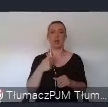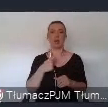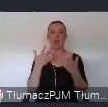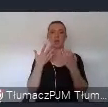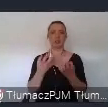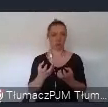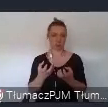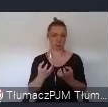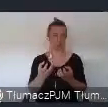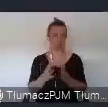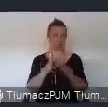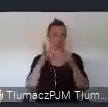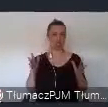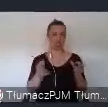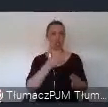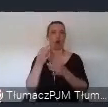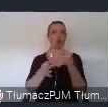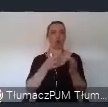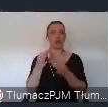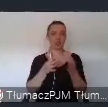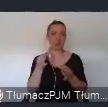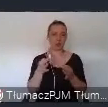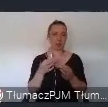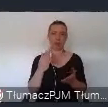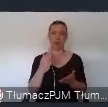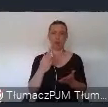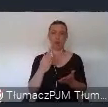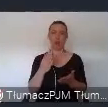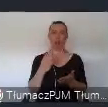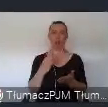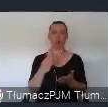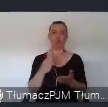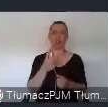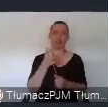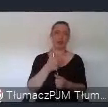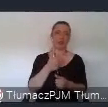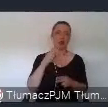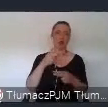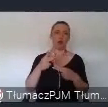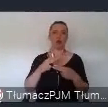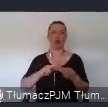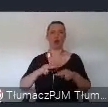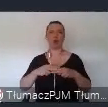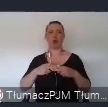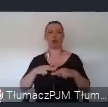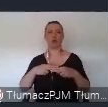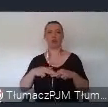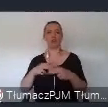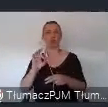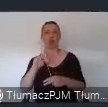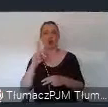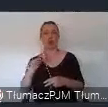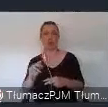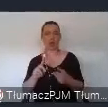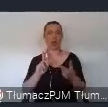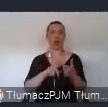postawił szerszy cel, niż to OZE jako OZE, czyli generalnie rzecz biorąc, jest jedno narzędzie w perspektywie PIT 55, czy w ogóle neutralności klimatycznej. Drugie